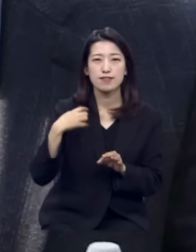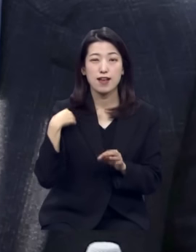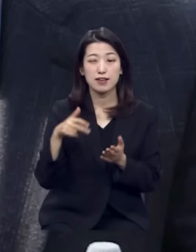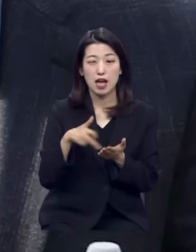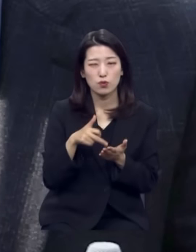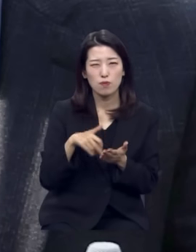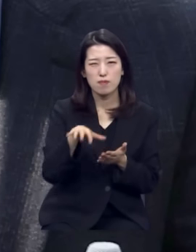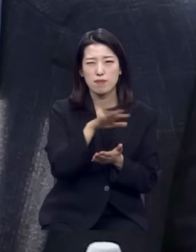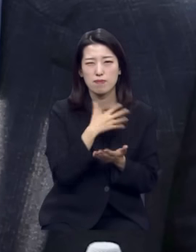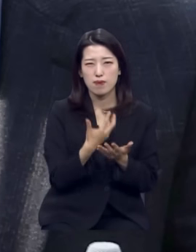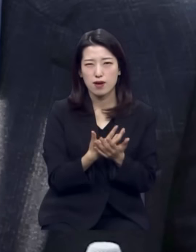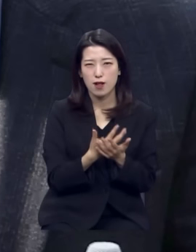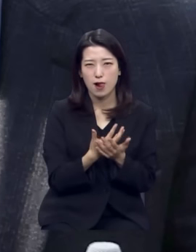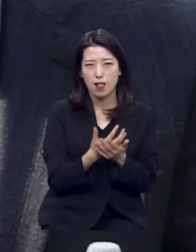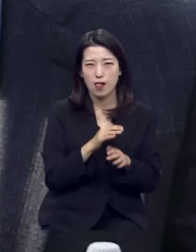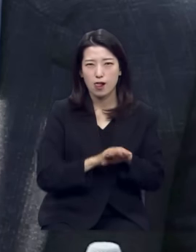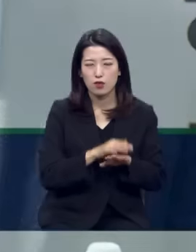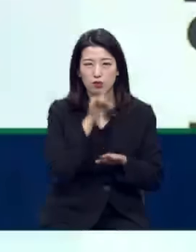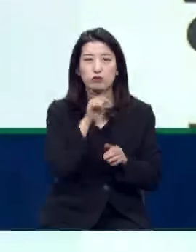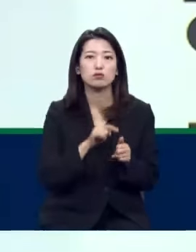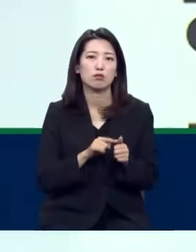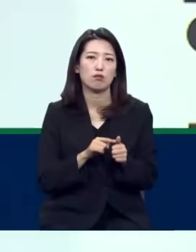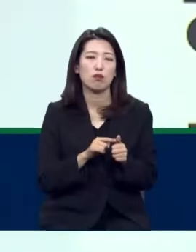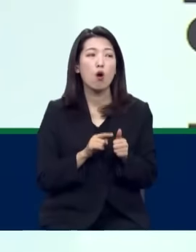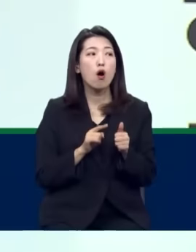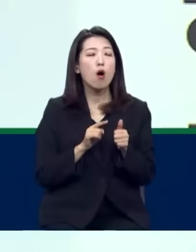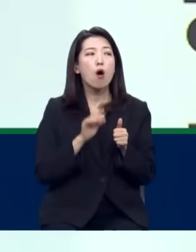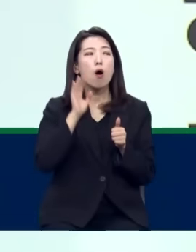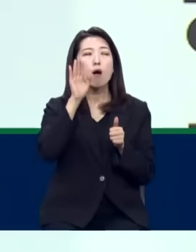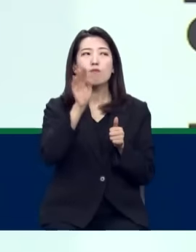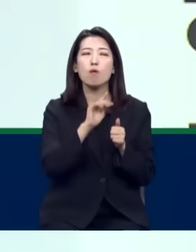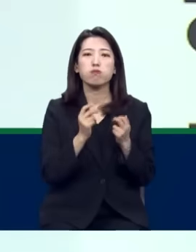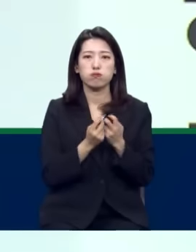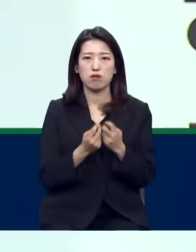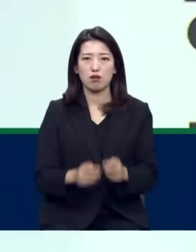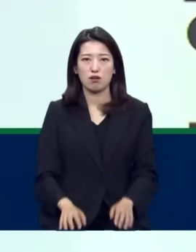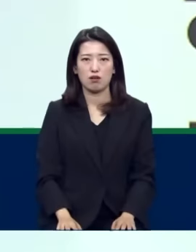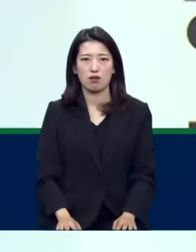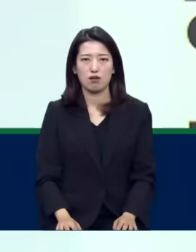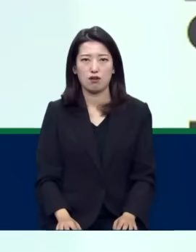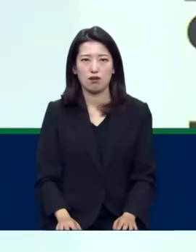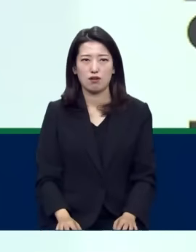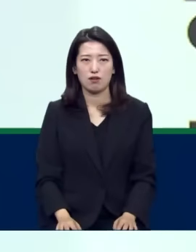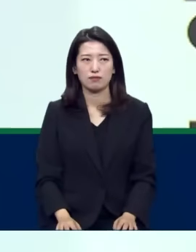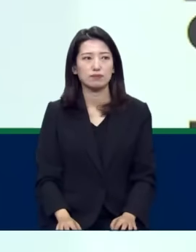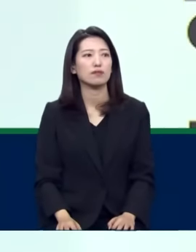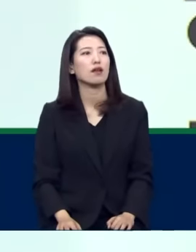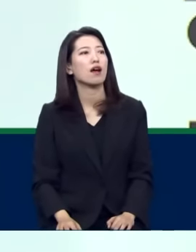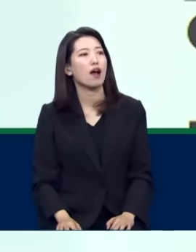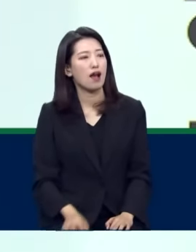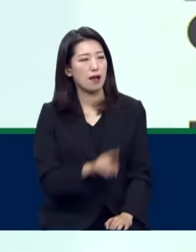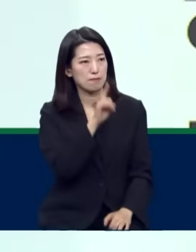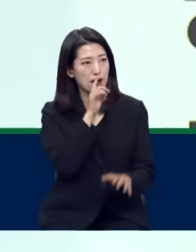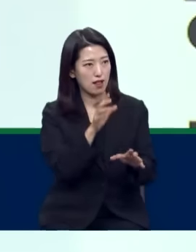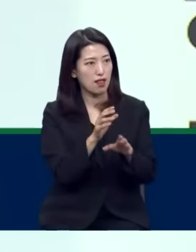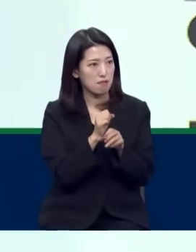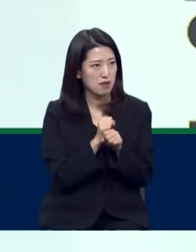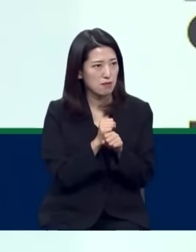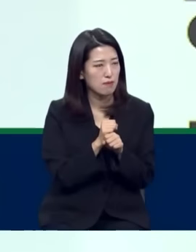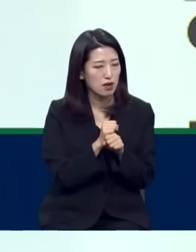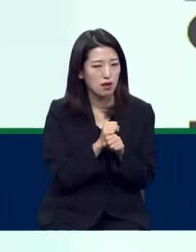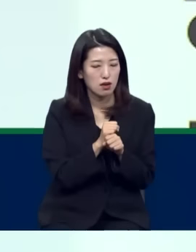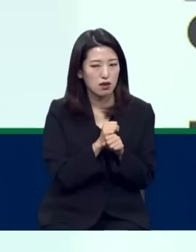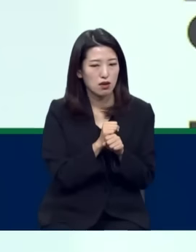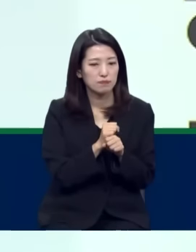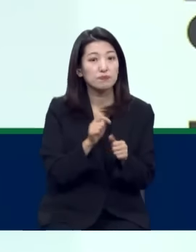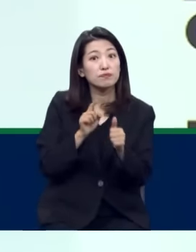저는 이렇게 보고 있습니다네 구속 형장에 적시된 혐의는 정치자금법 위반 혐의 있지만 그것 말고도 이미 본인이